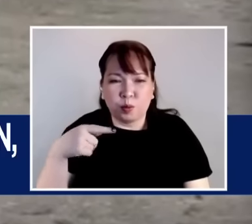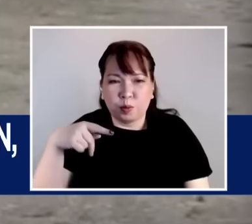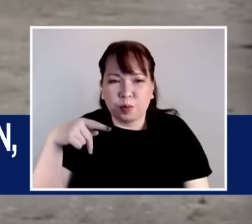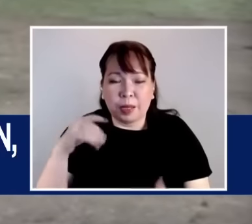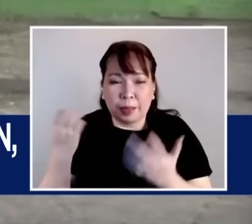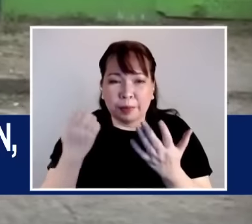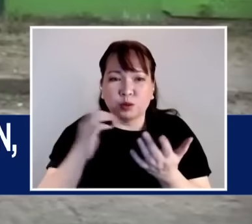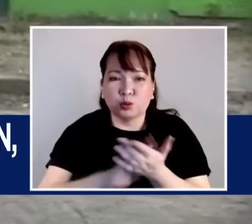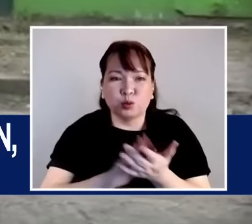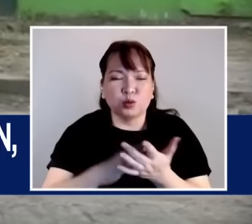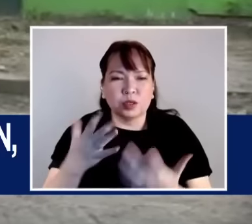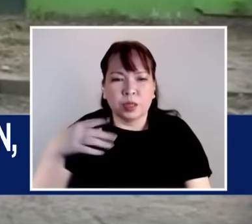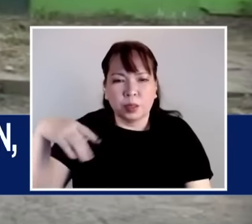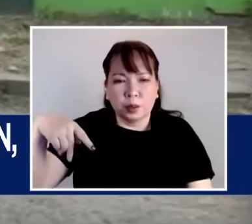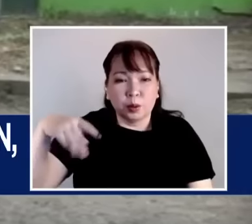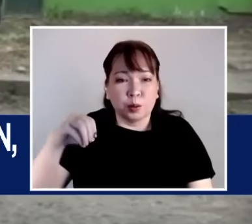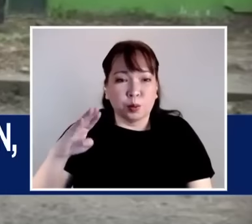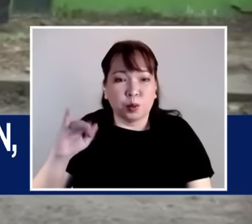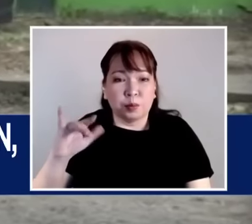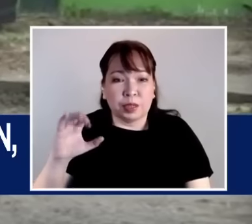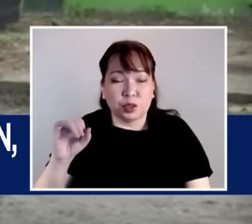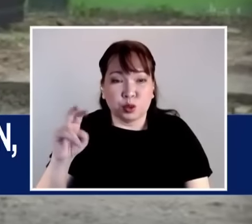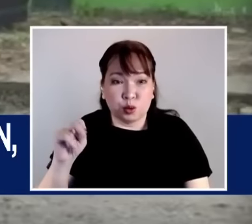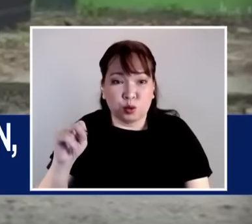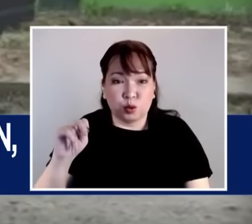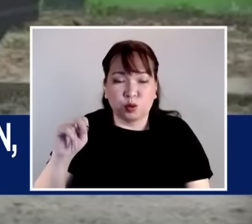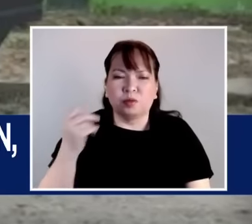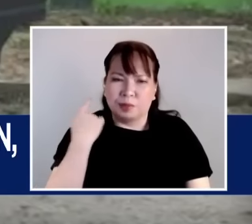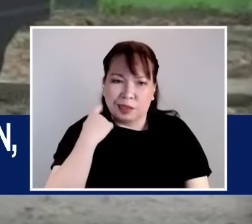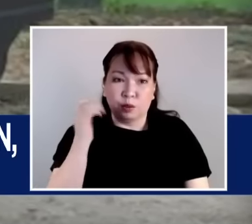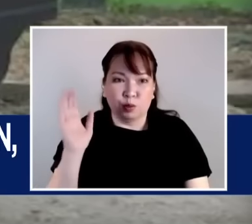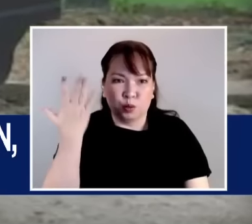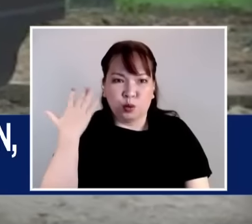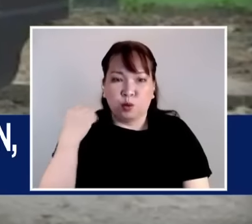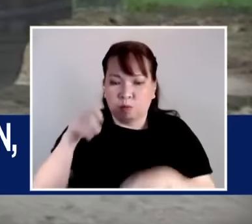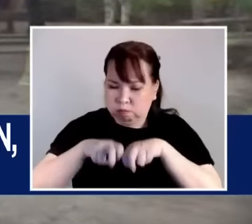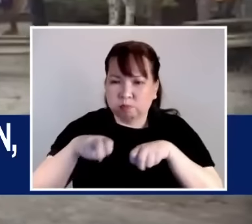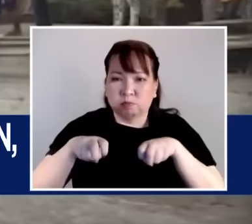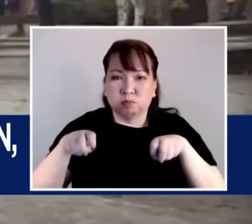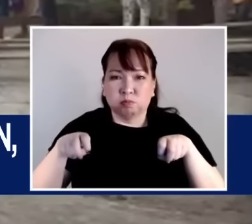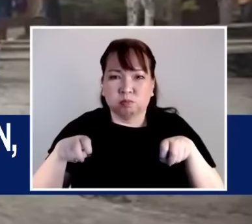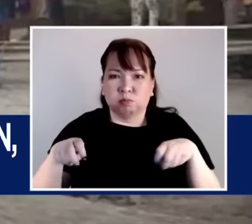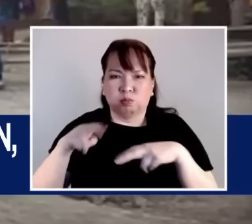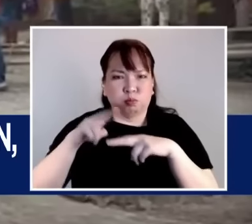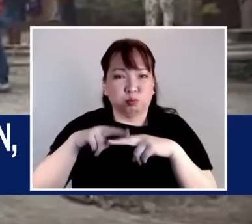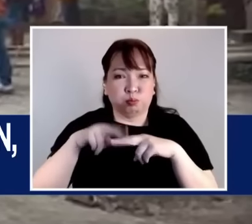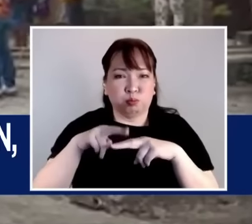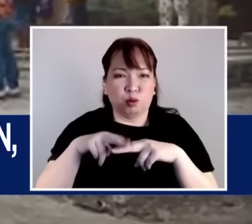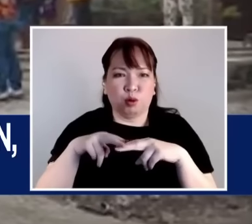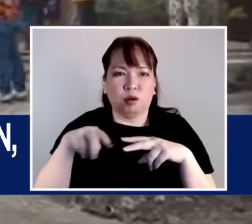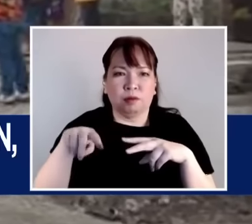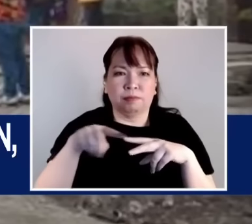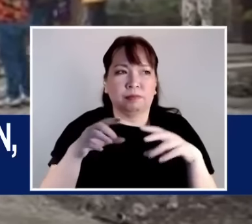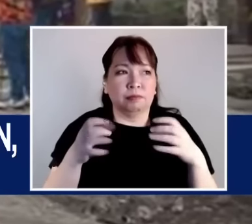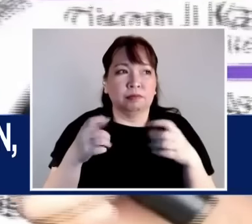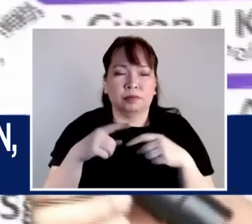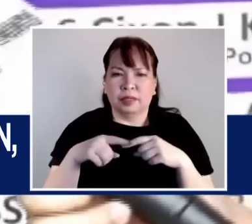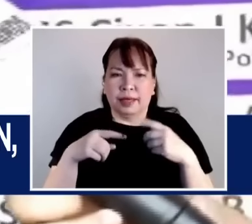kaninang umaga nang pagbabarilin habang nakaupo sa loob ng kanilang sasakyan. Isa rin ang